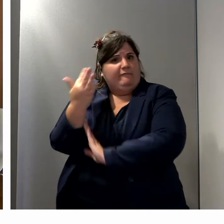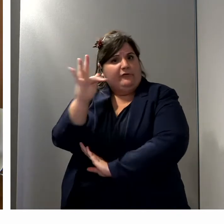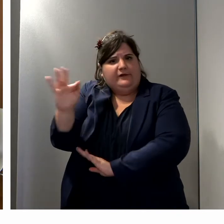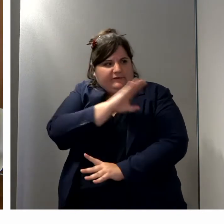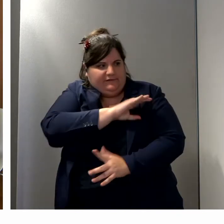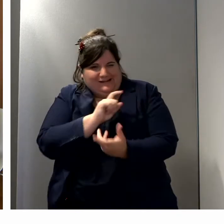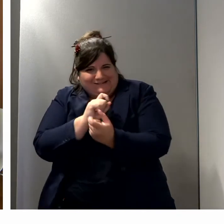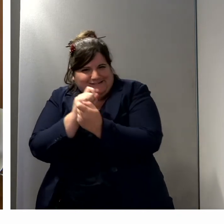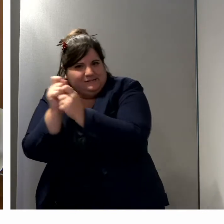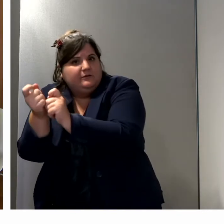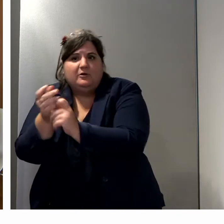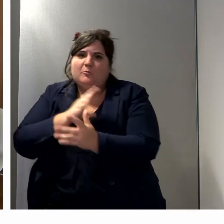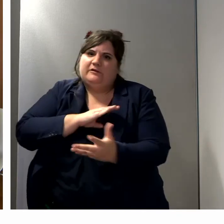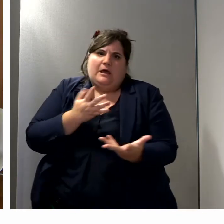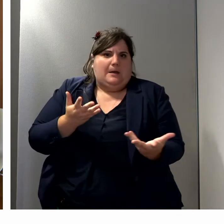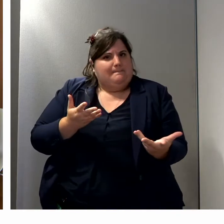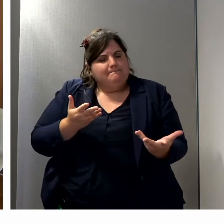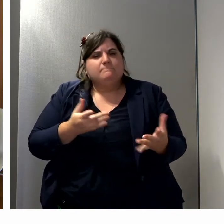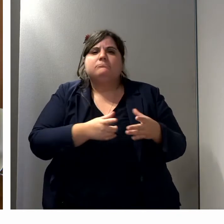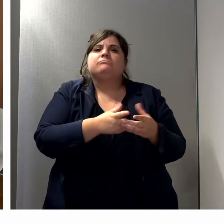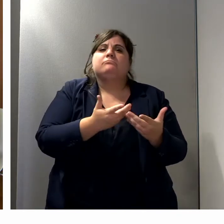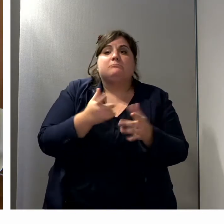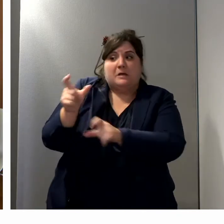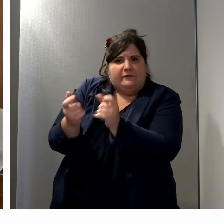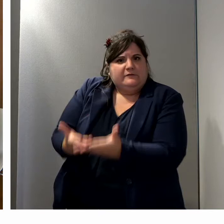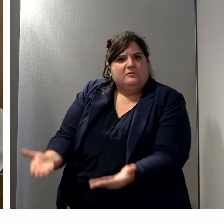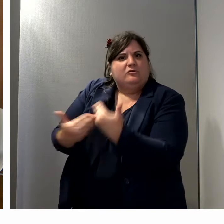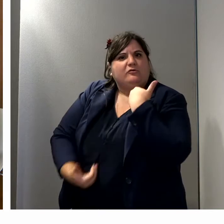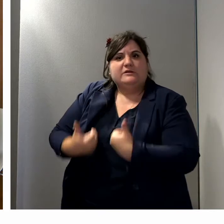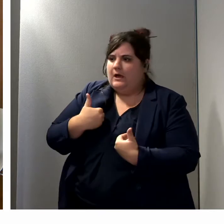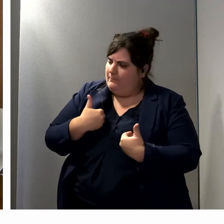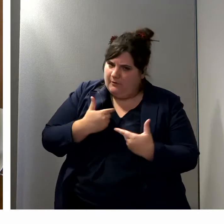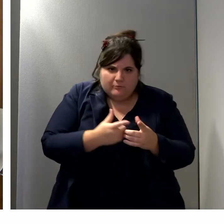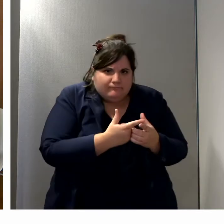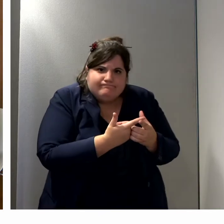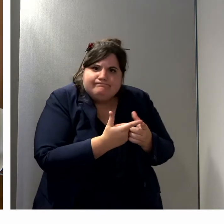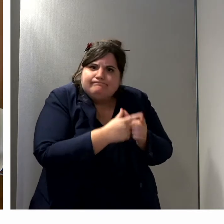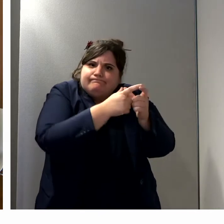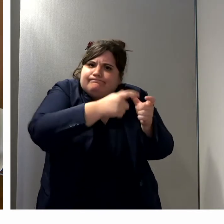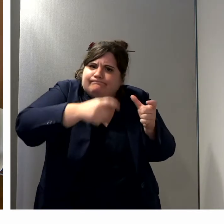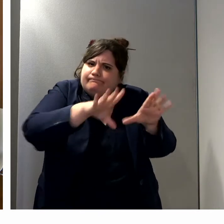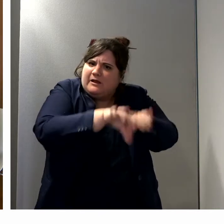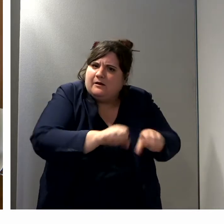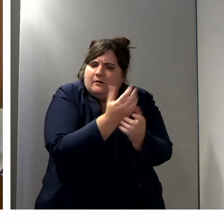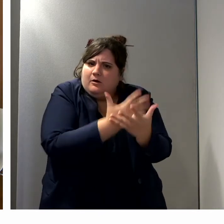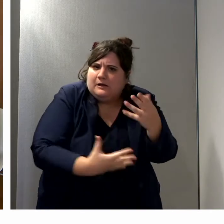dans ce sens pour amener un peu plus de participation des personnes en situation de handicap dans la conception des produits